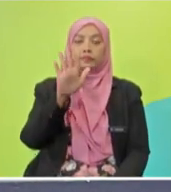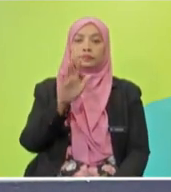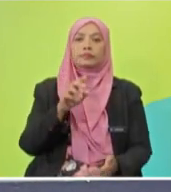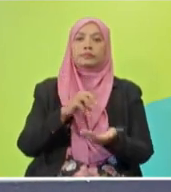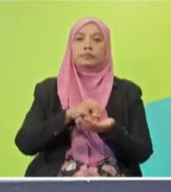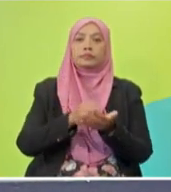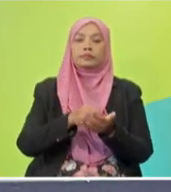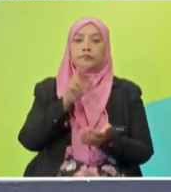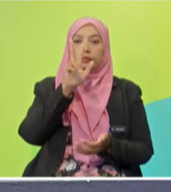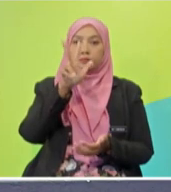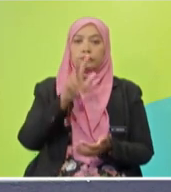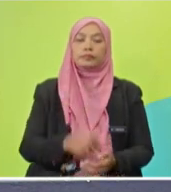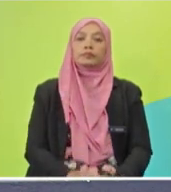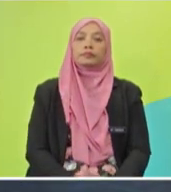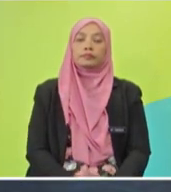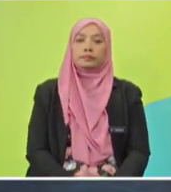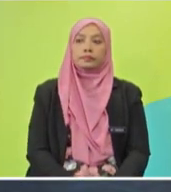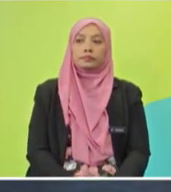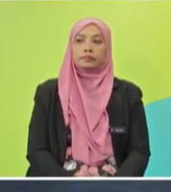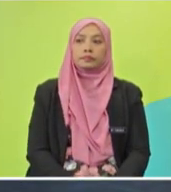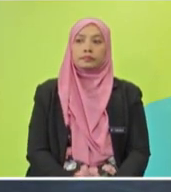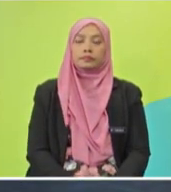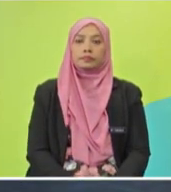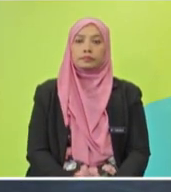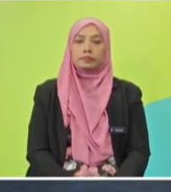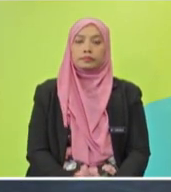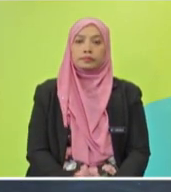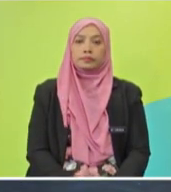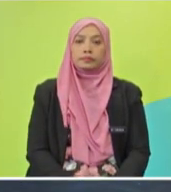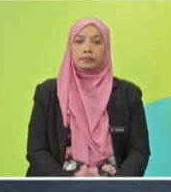5 nisbah 3. Sean. Okey, saya tuliskan tulis di sini, cikgu.